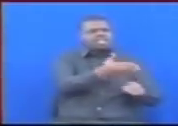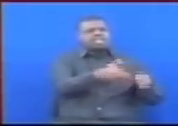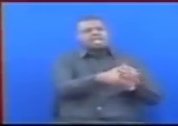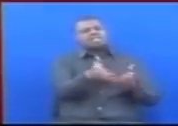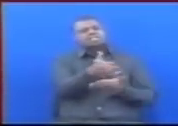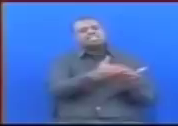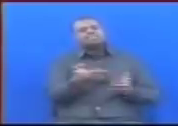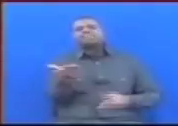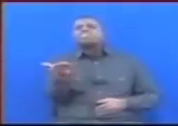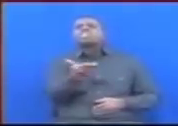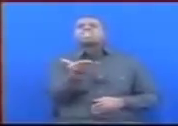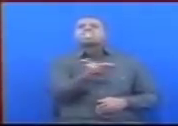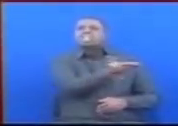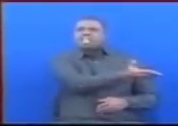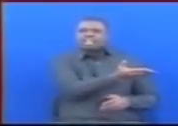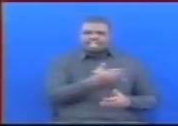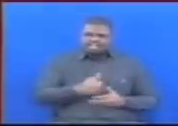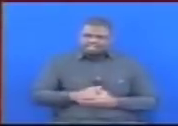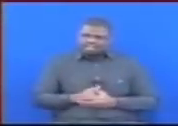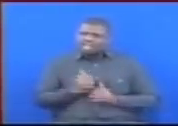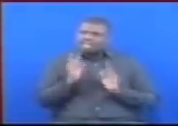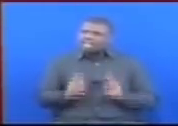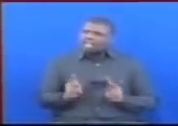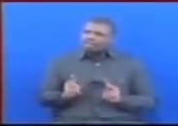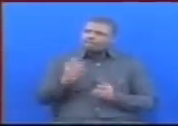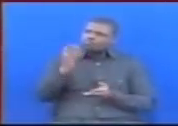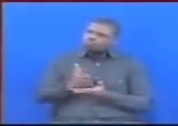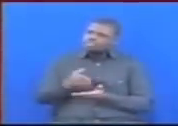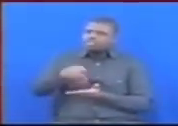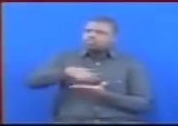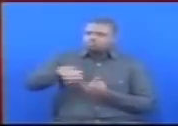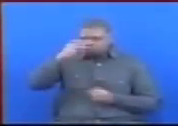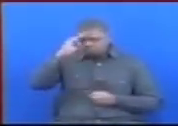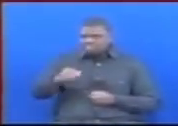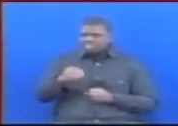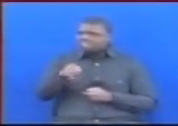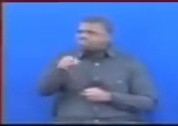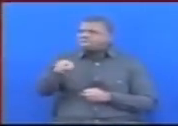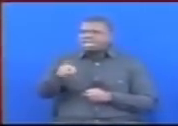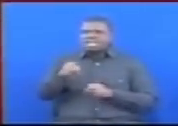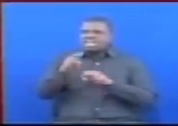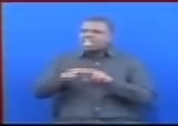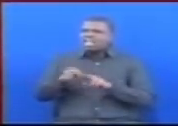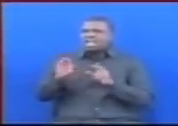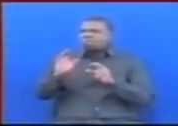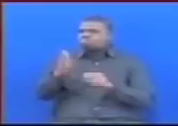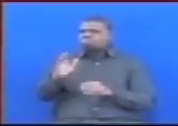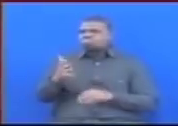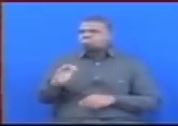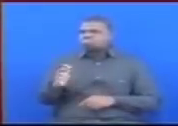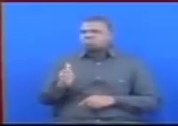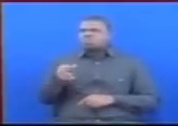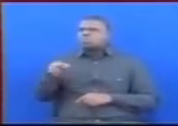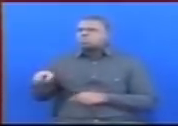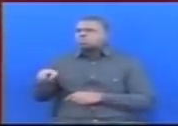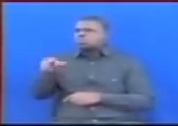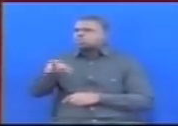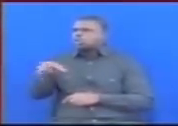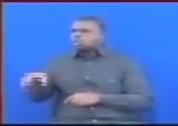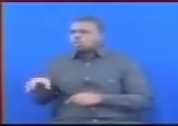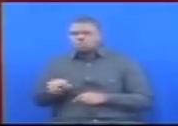nafasi kubwa kikaelekea kama kituo kweli cha polisi kuliko pale kilivokaa? Hakijapendeza wala haifai. Huku kituo, huku